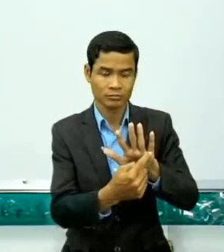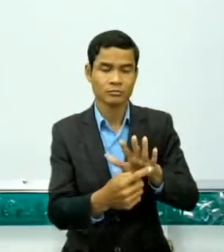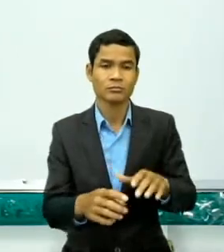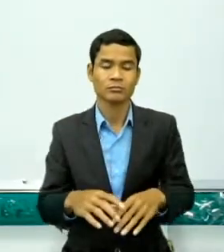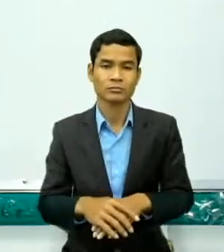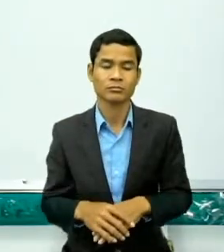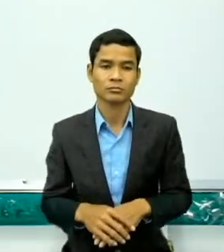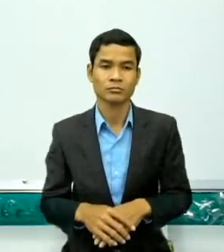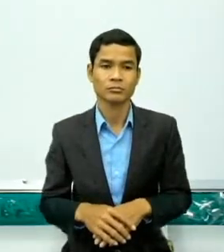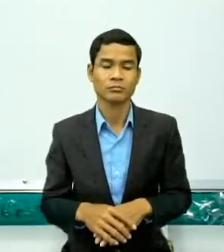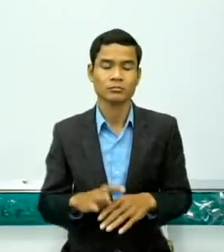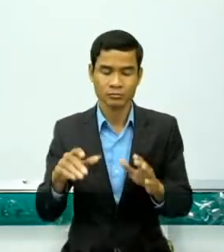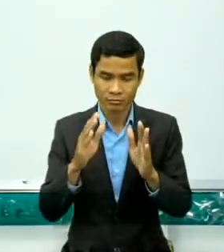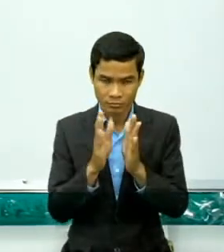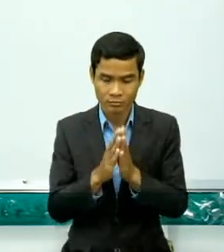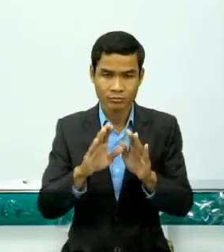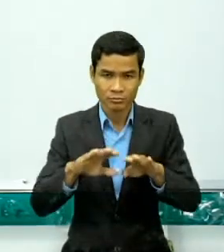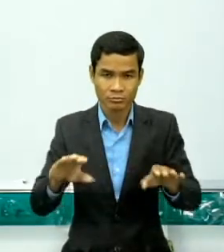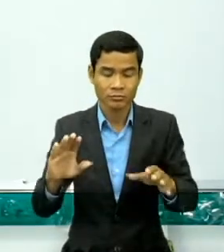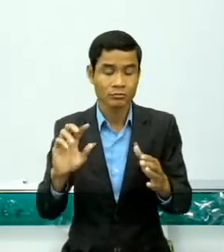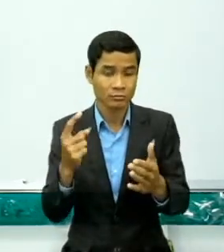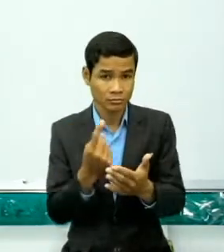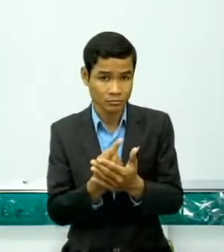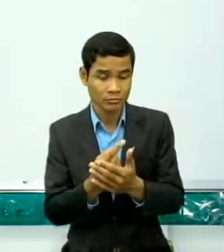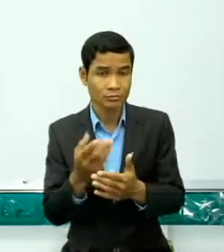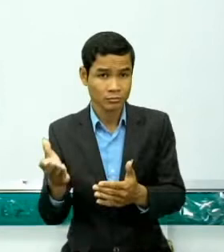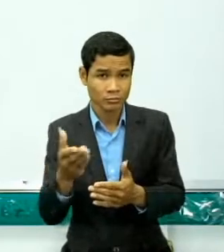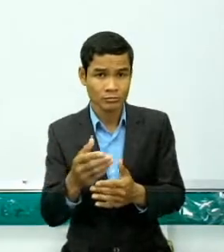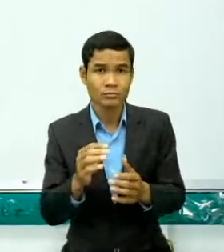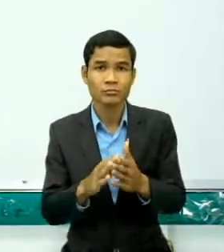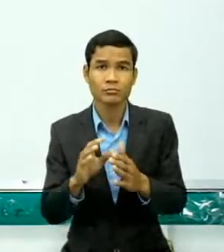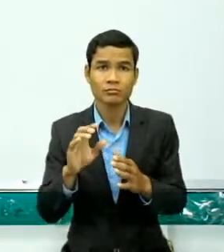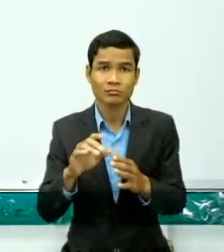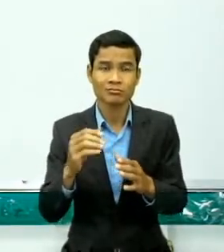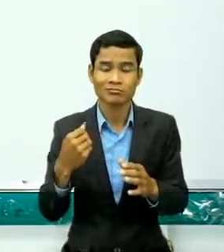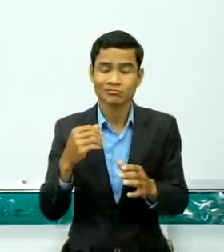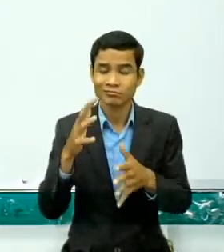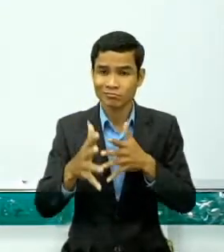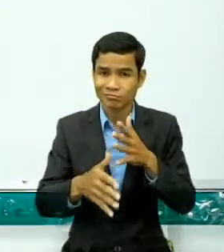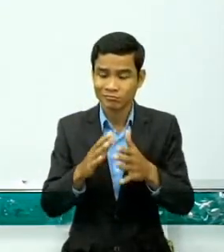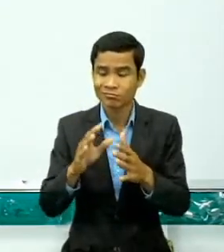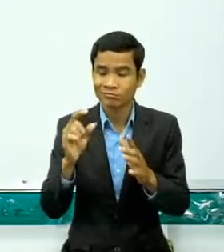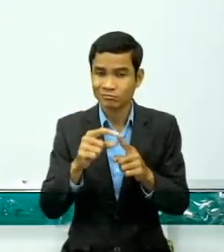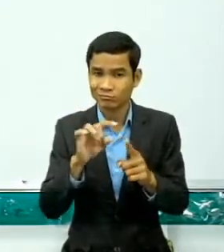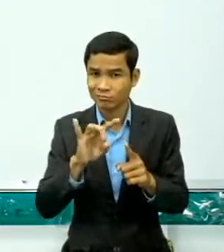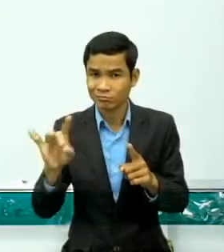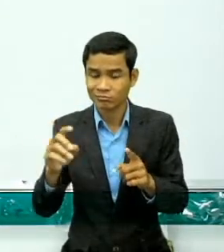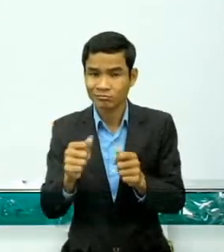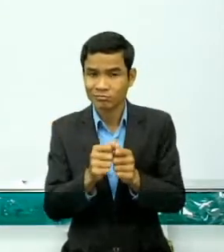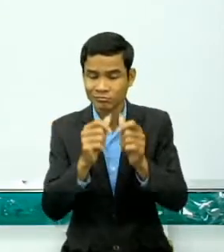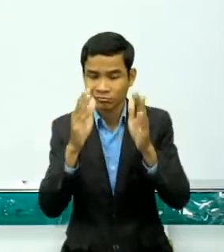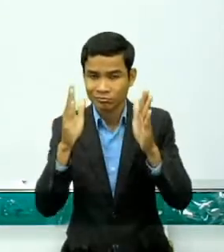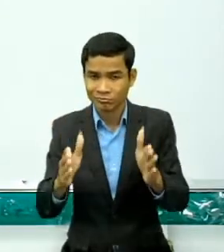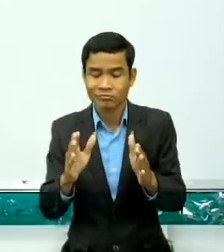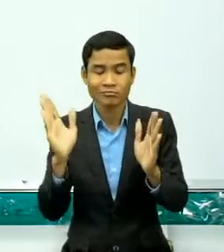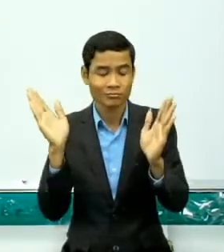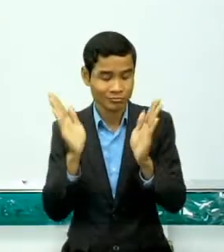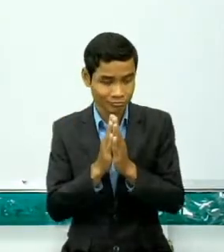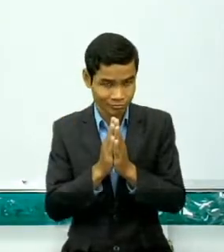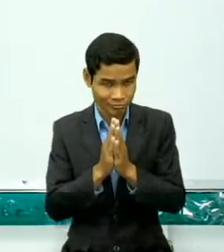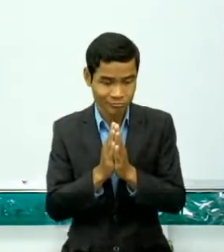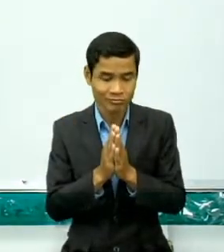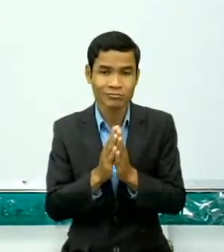ឈើអរគុណកូនកូនដែលបានចូលរួមចាអានព្យាងដោយប្រើអក្សរចល័តជាមួយអ្នកគ្រូកូនតេដៃម្ដ